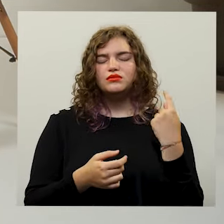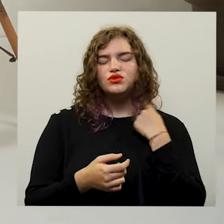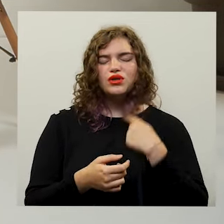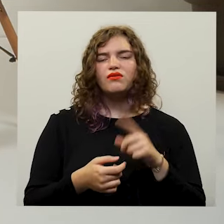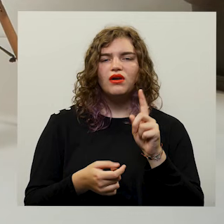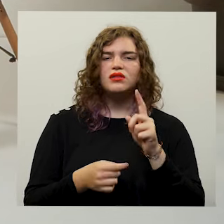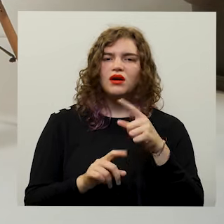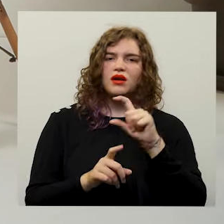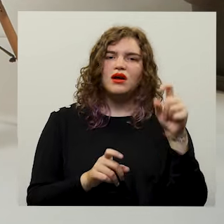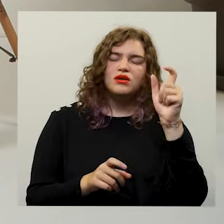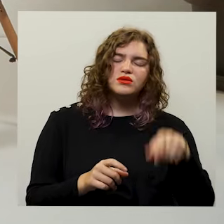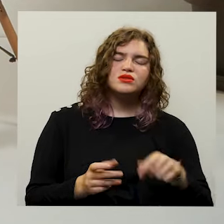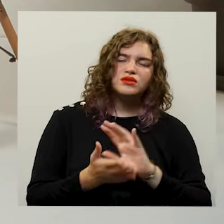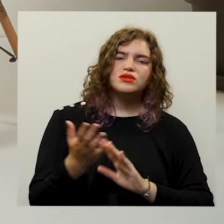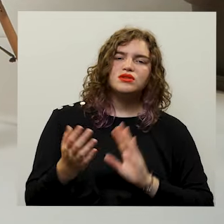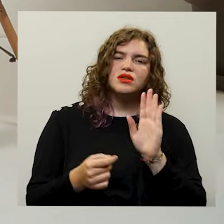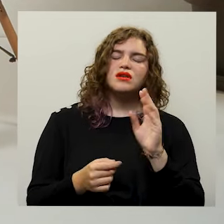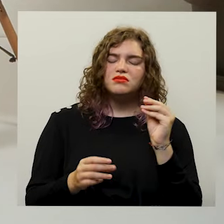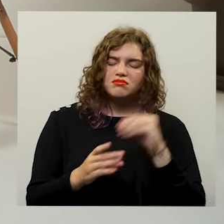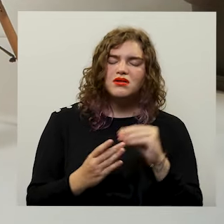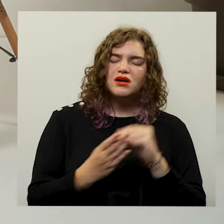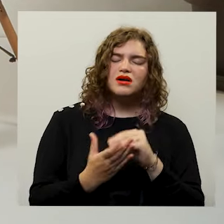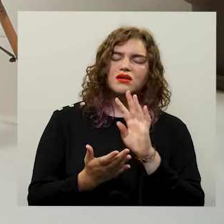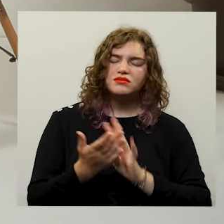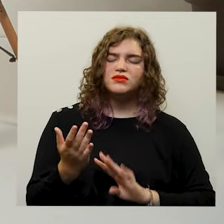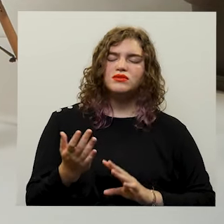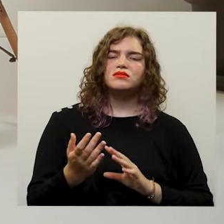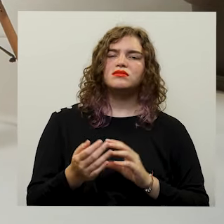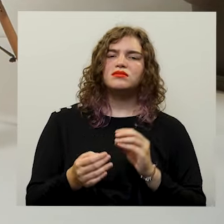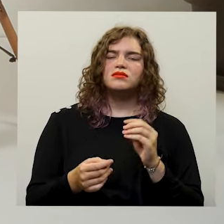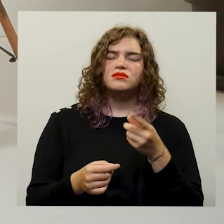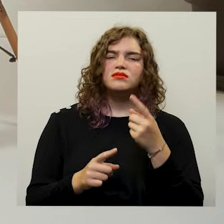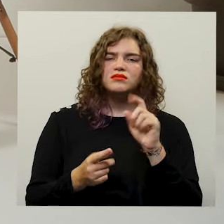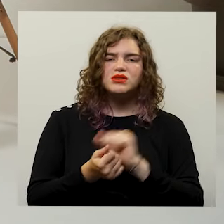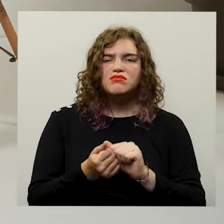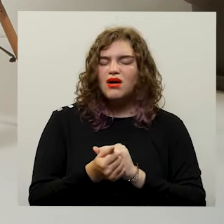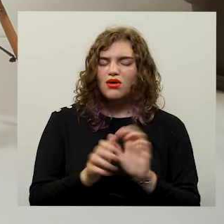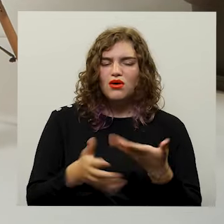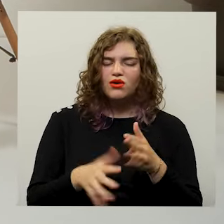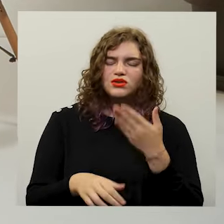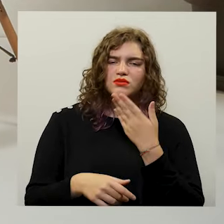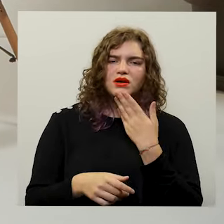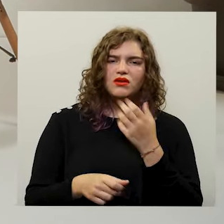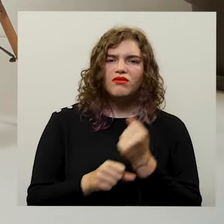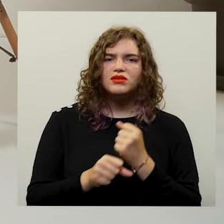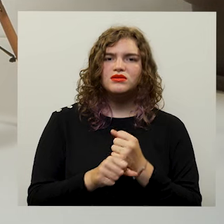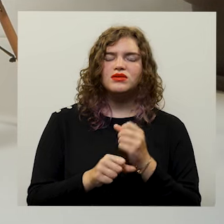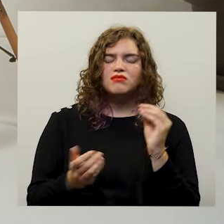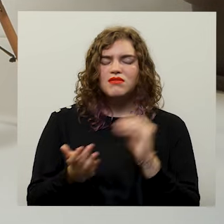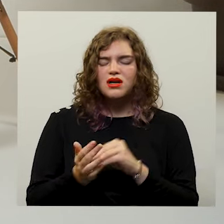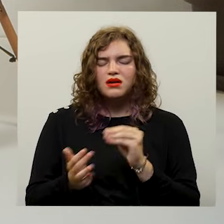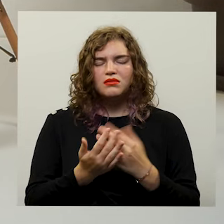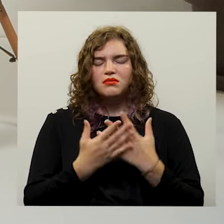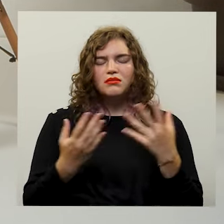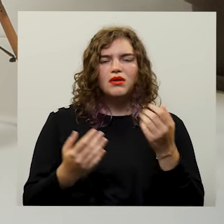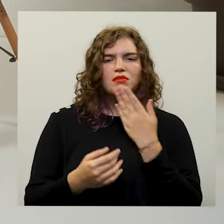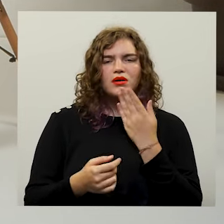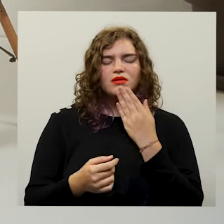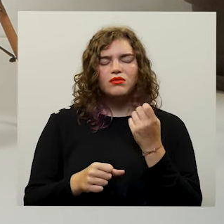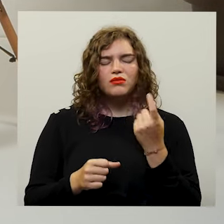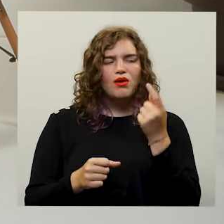sângele Tău care încă curge și spală de orice păcat, Doamne, și face din cel mai mare păcătos un